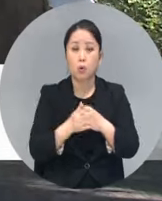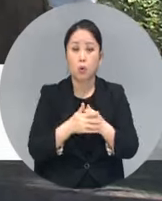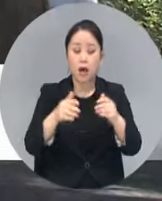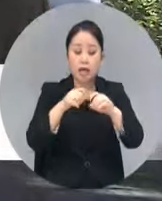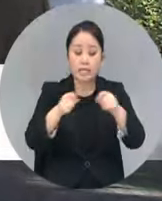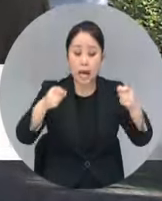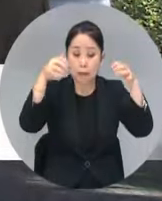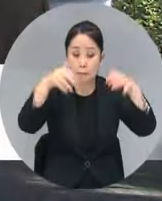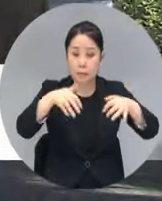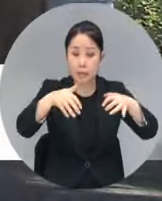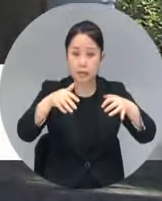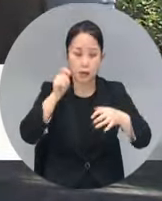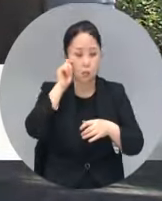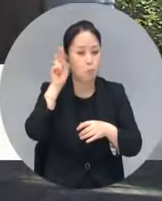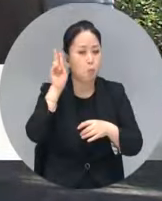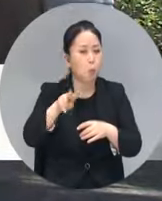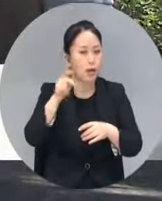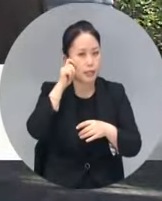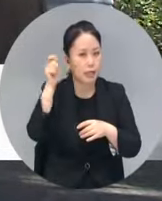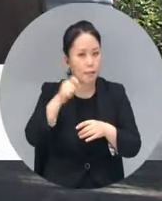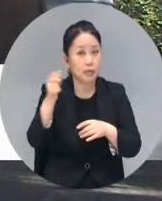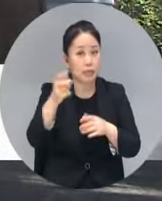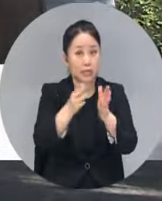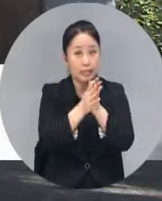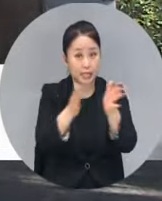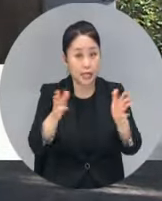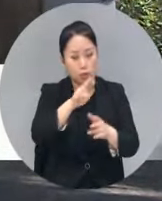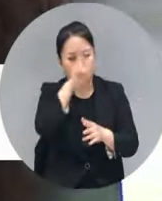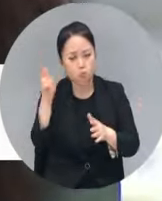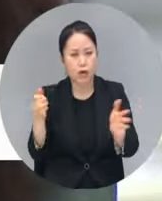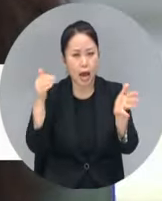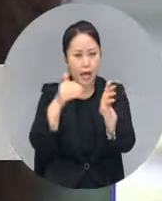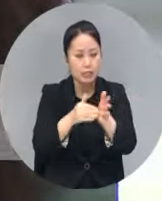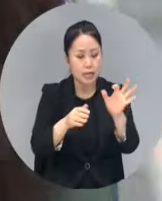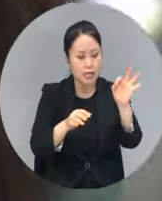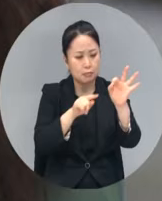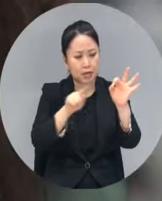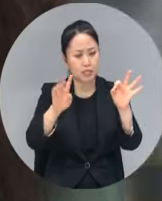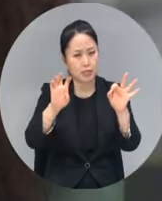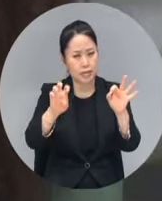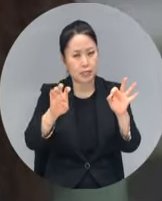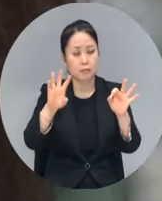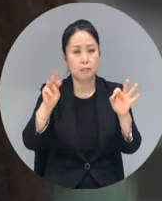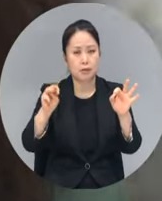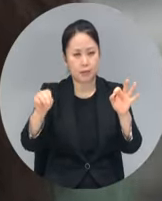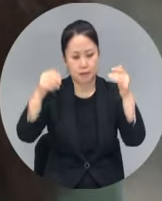장맛비는 모레 새벽 다시에 시작돼 오후까지 10에서 40mm 내릴 것으로 예상됩니다